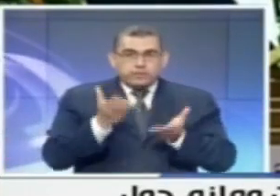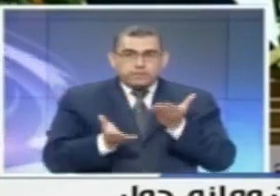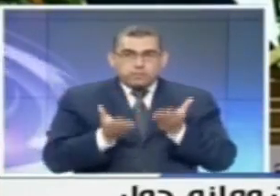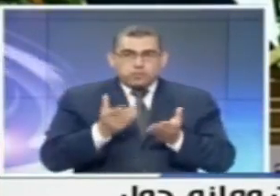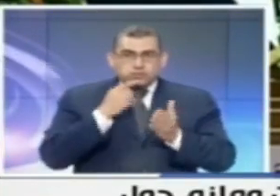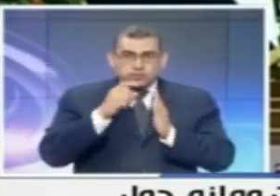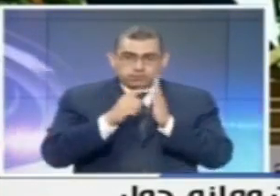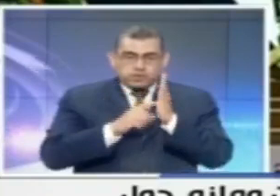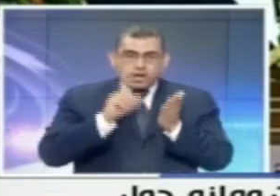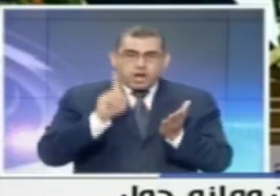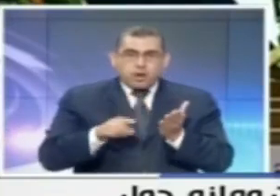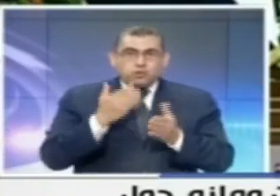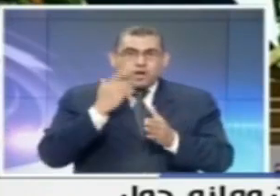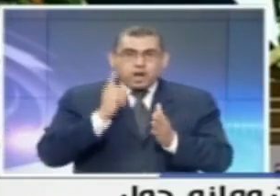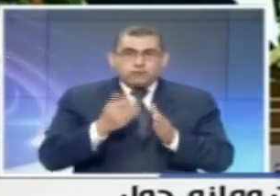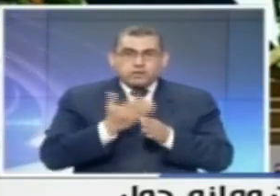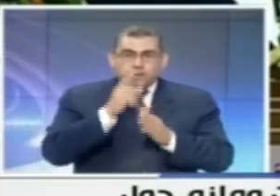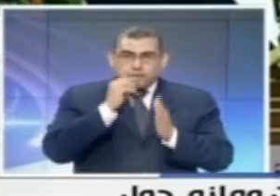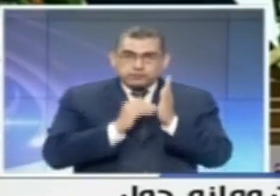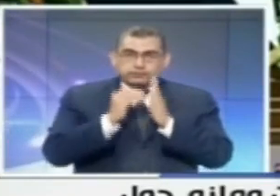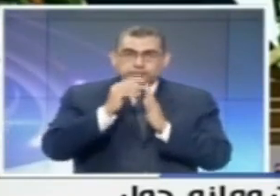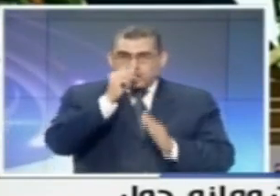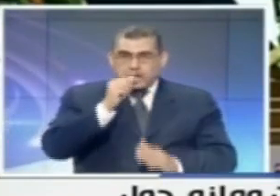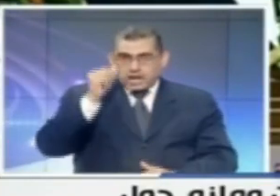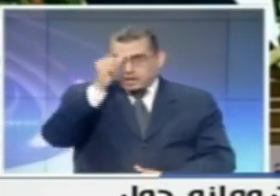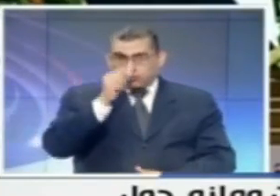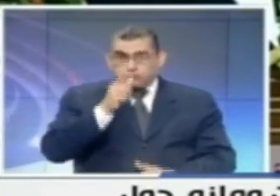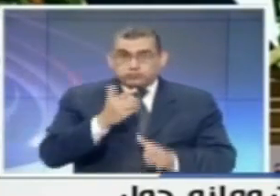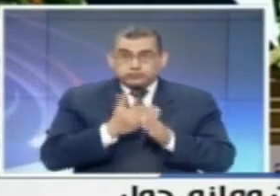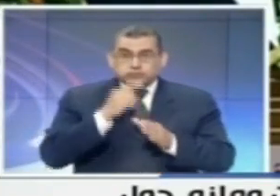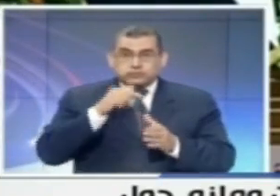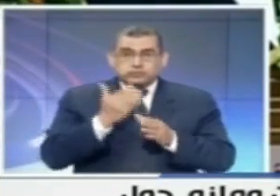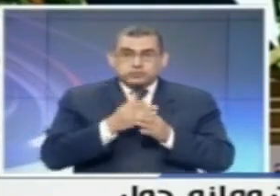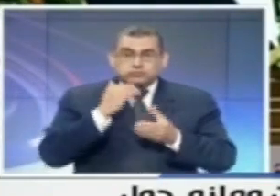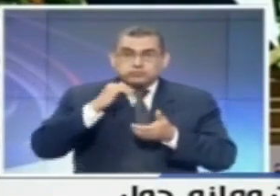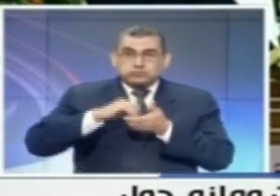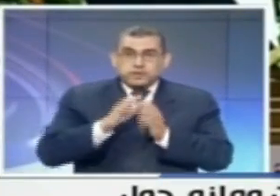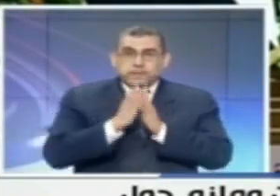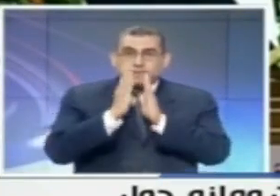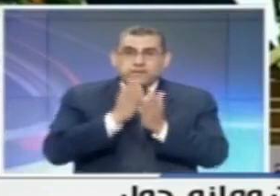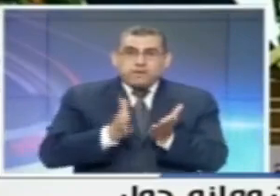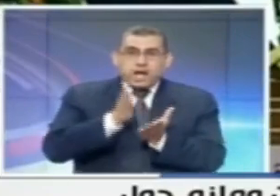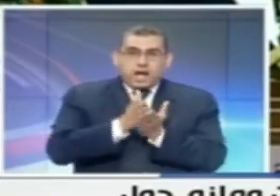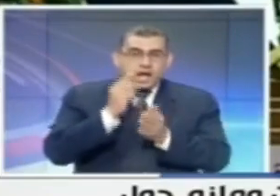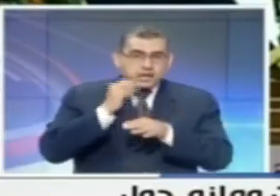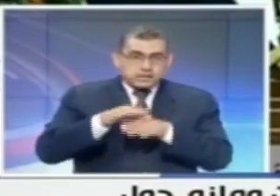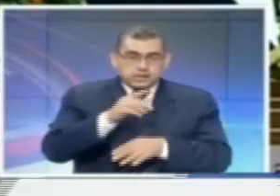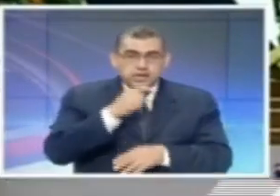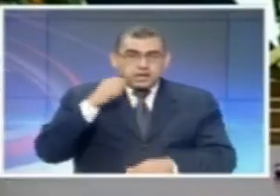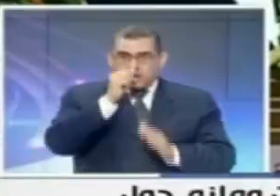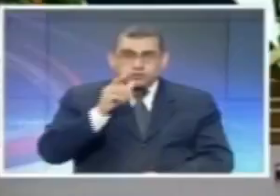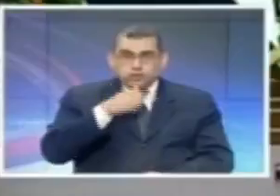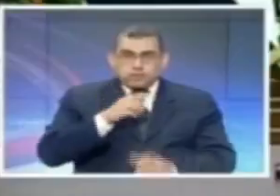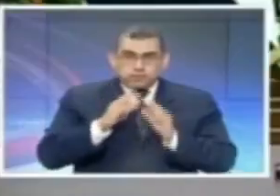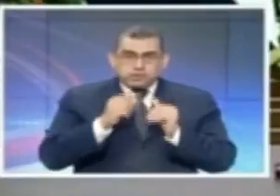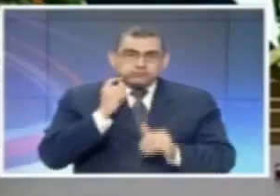متوازن وملزم قانونا حول ملء وتشغيل السد الإثيوبي. وفيما يتعلق بملف حقوق الإنسان، أكد الرئيس السيسي أن مصر